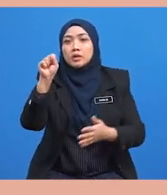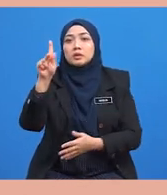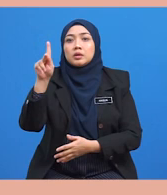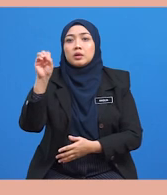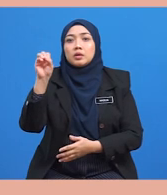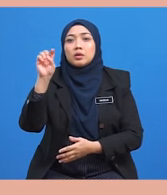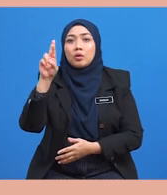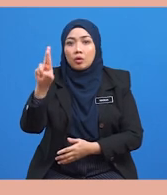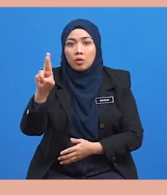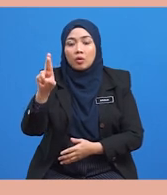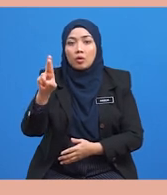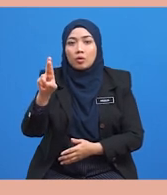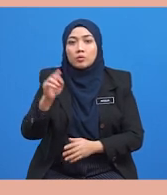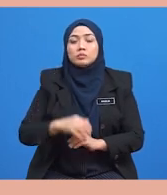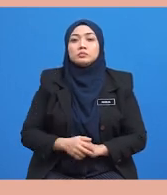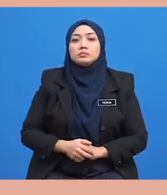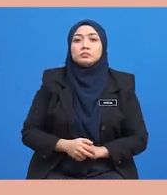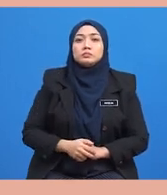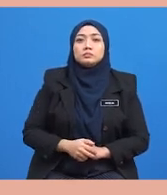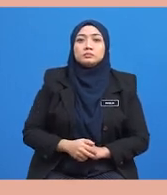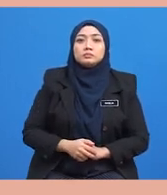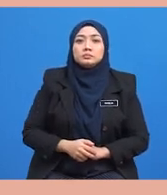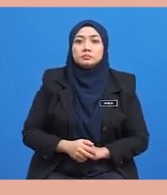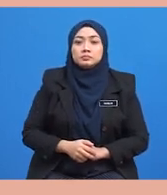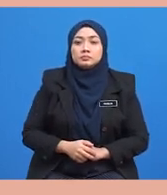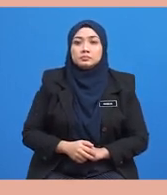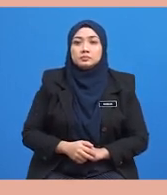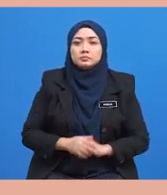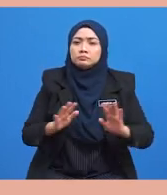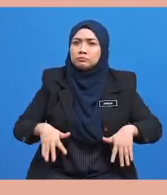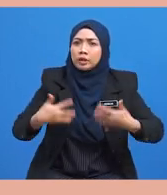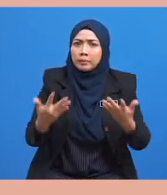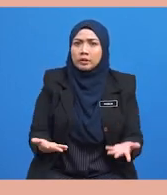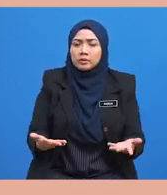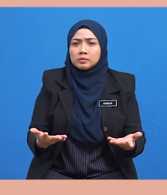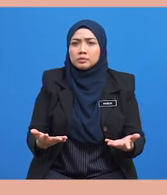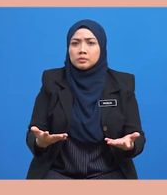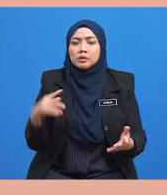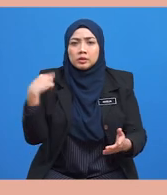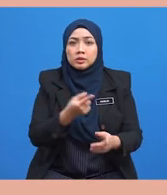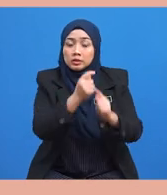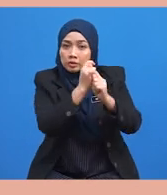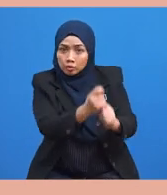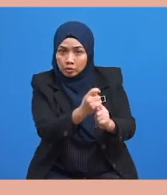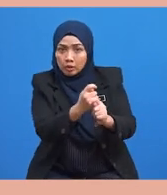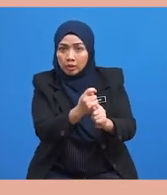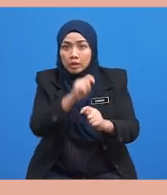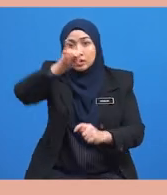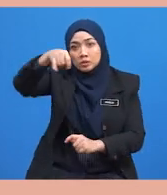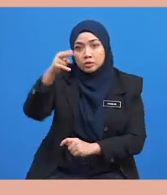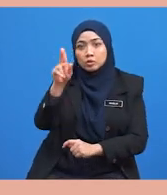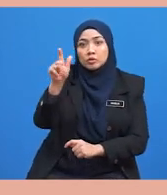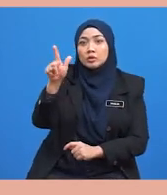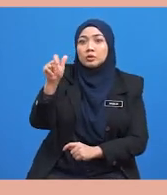bagi sekumpulan murid bagi suatu kuis kimia. Bagaimanakah kita menentukan julat bagi data